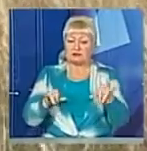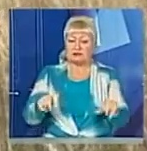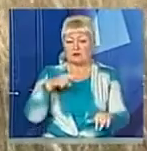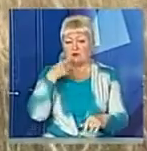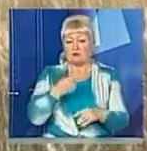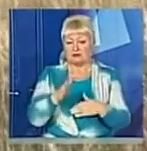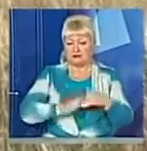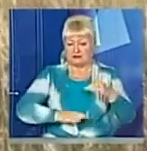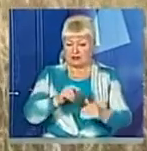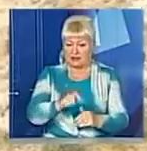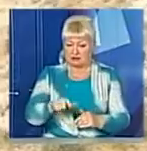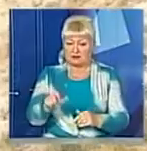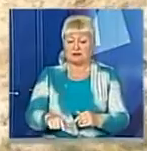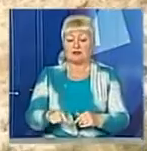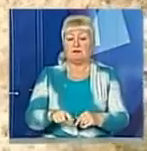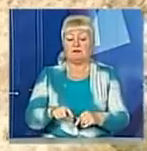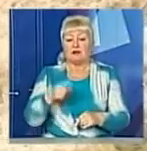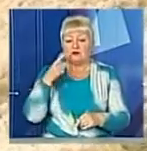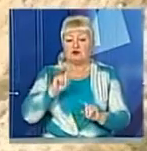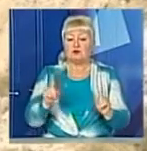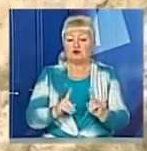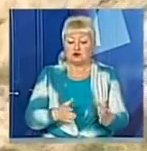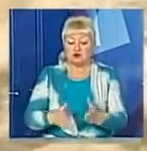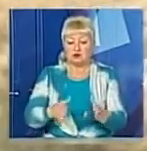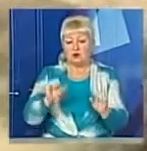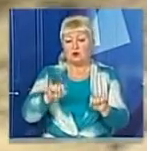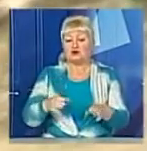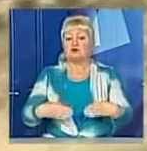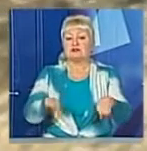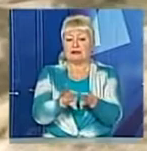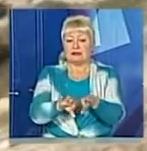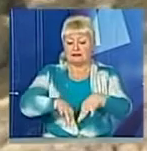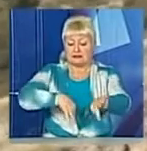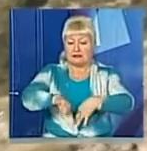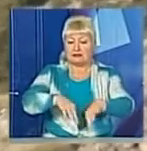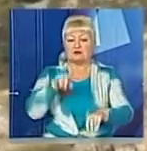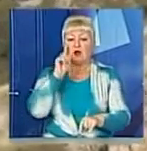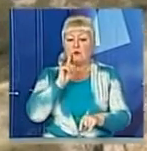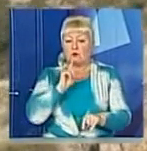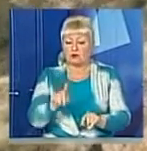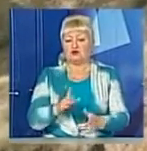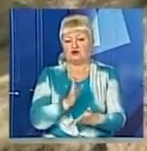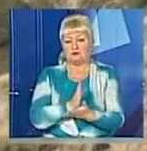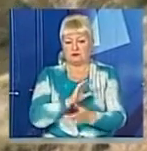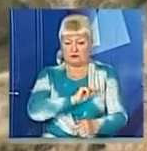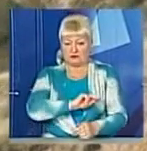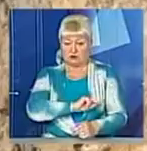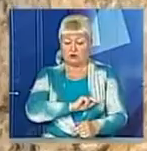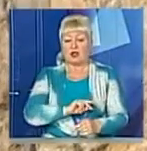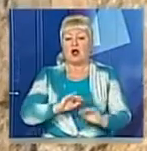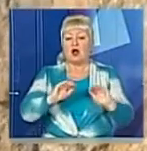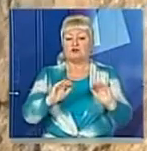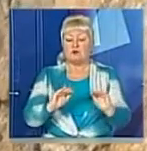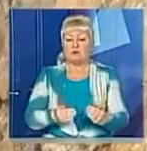спеціалісти. Відомо також, що дорогу можуть взагалі закрити для руху транспорту, але поки ж вона функціонує. Однак з обмеженнями